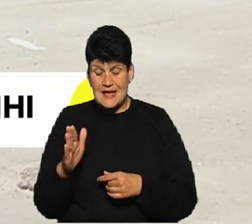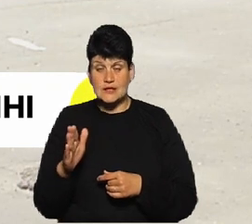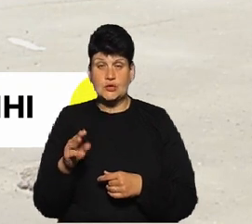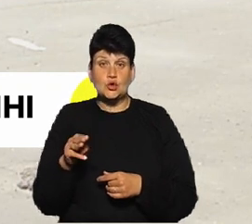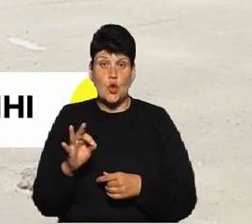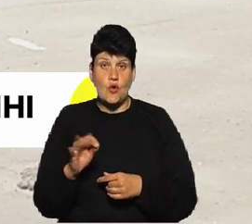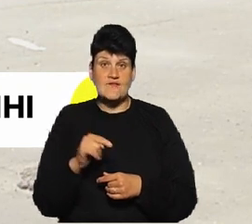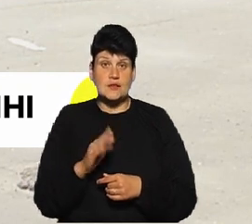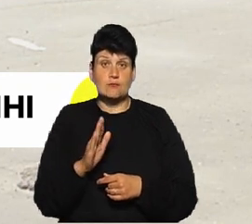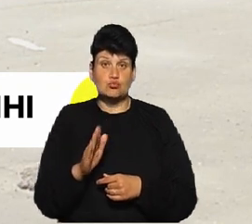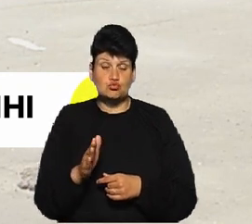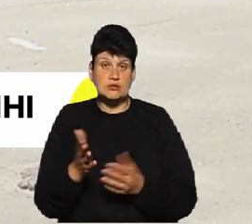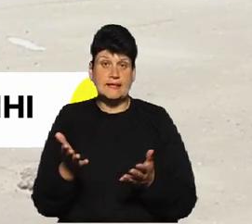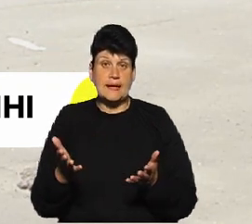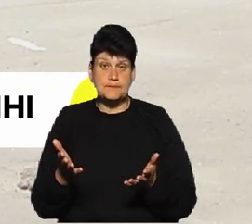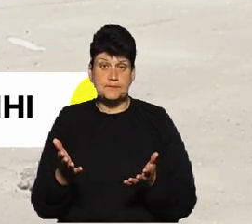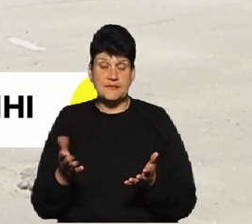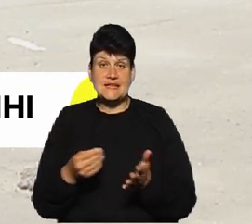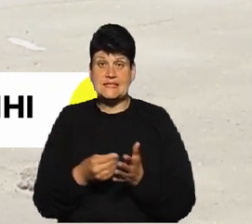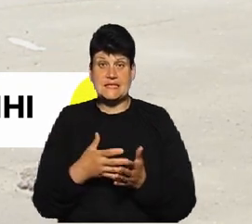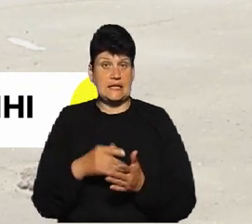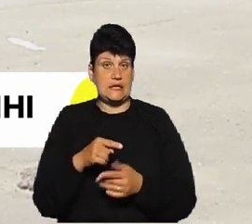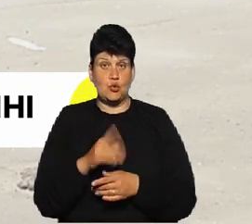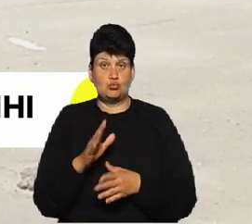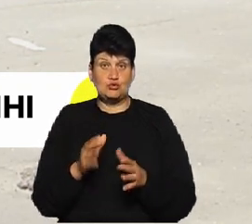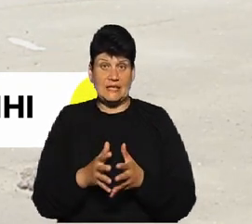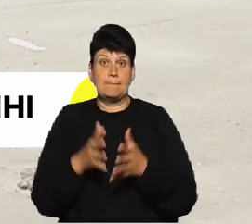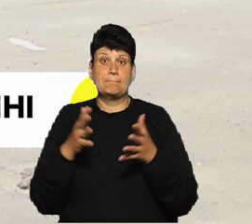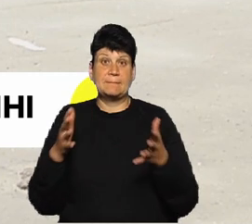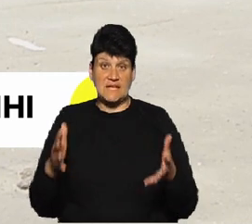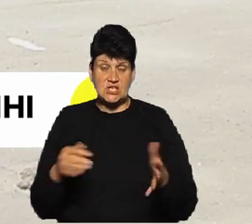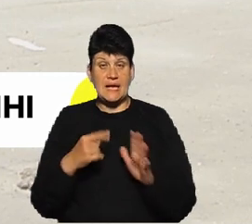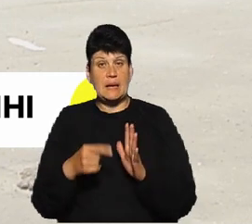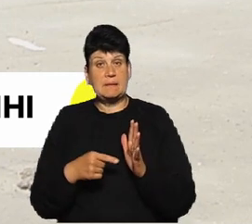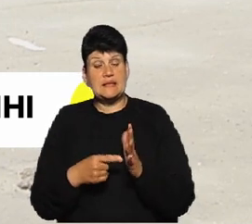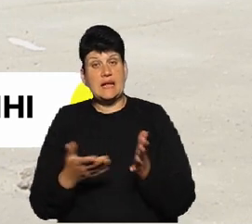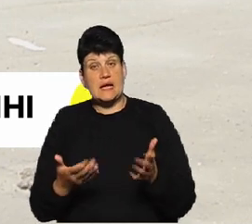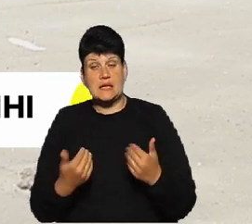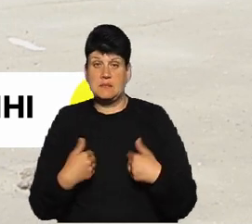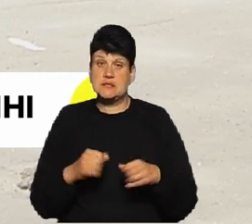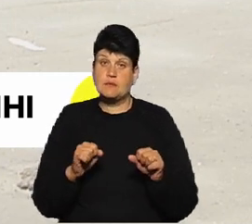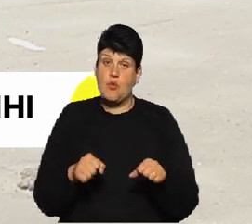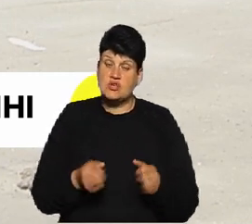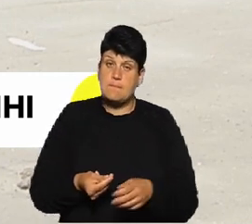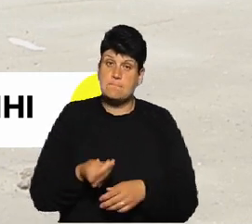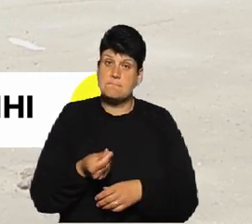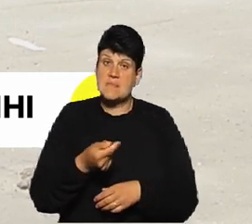він буде ціна на ньому буде більша. І питання, чи ми спроможні будемо платити